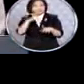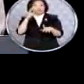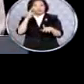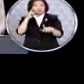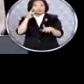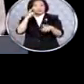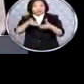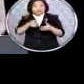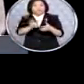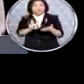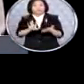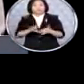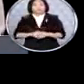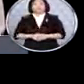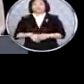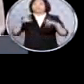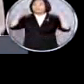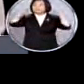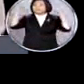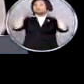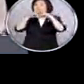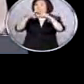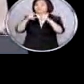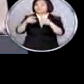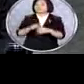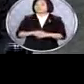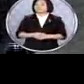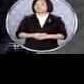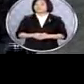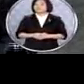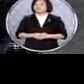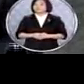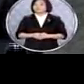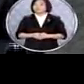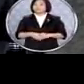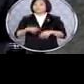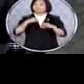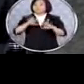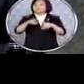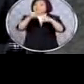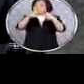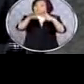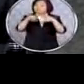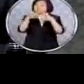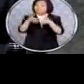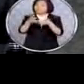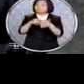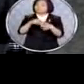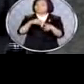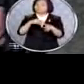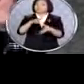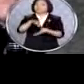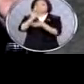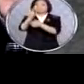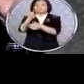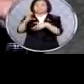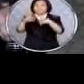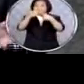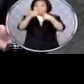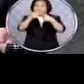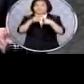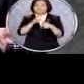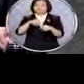请宋楚瑜先生回答，时间是1分30秒。 我有两点的重点，第一个就是什么